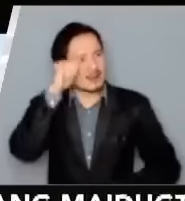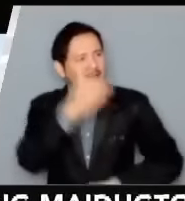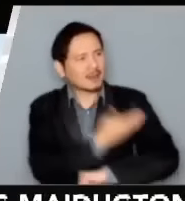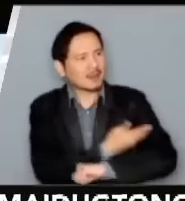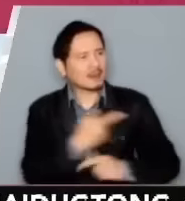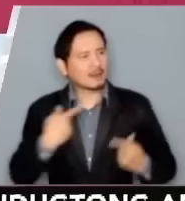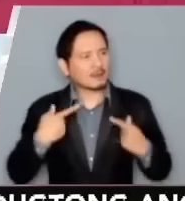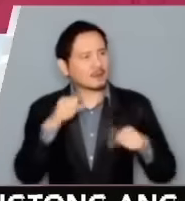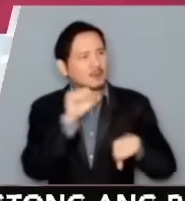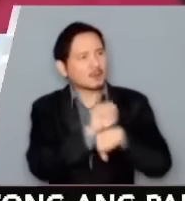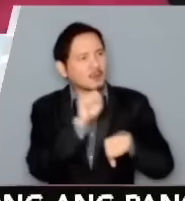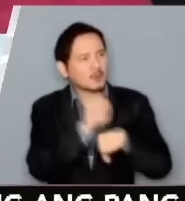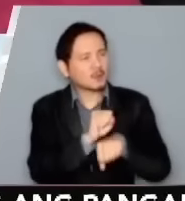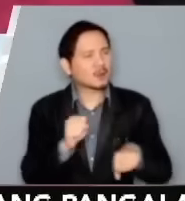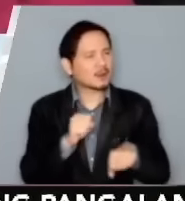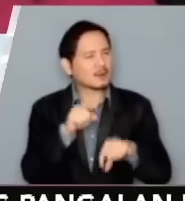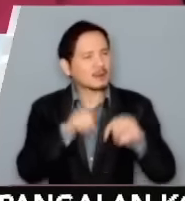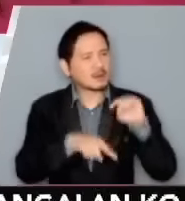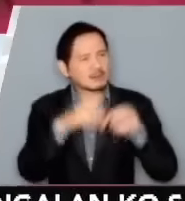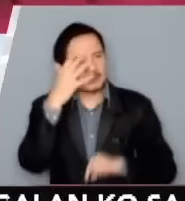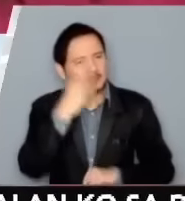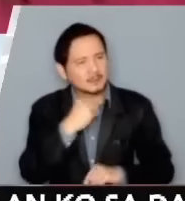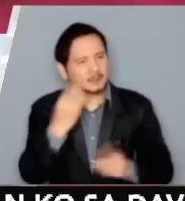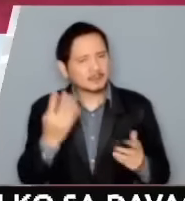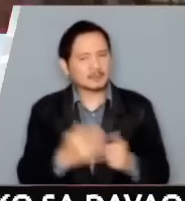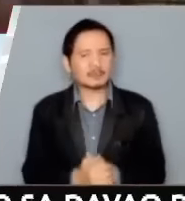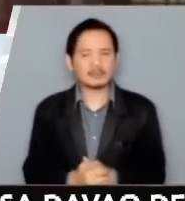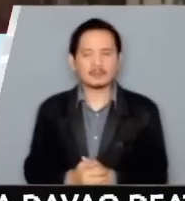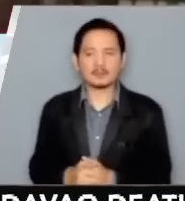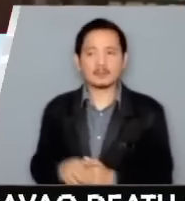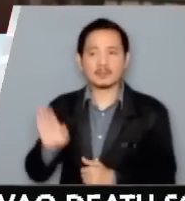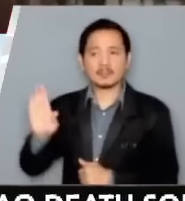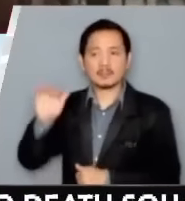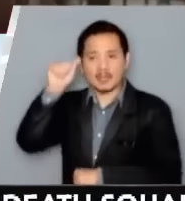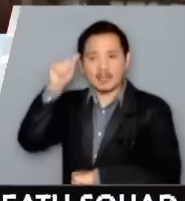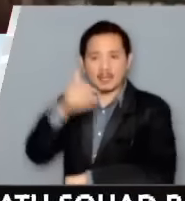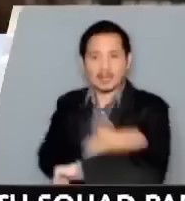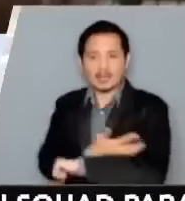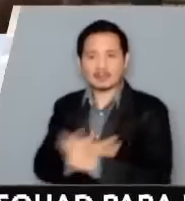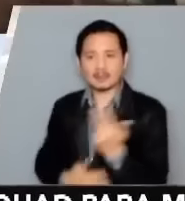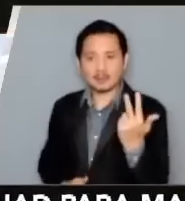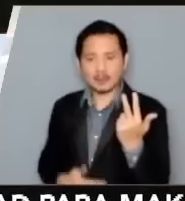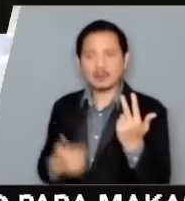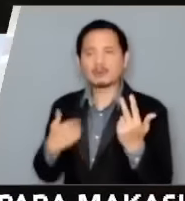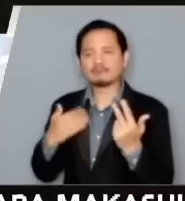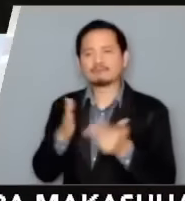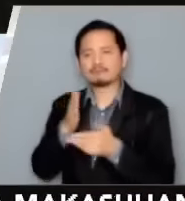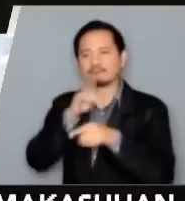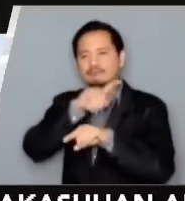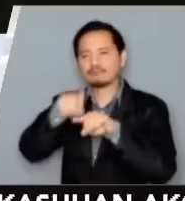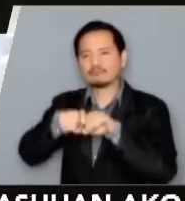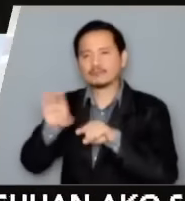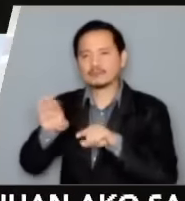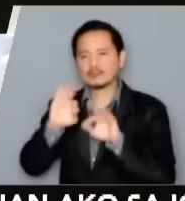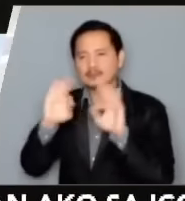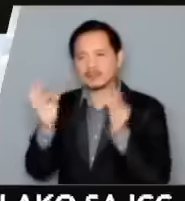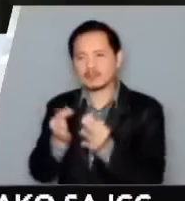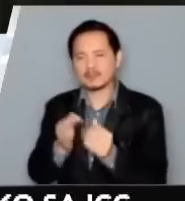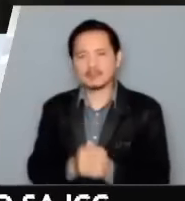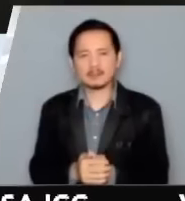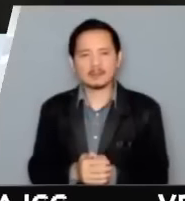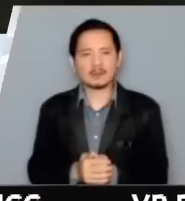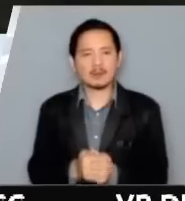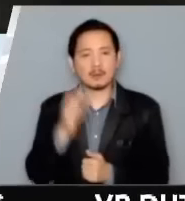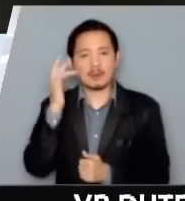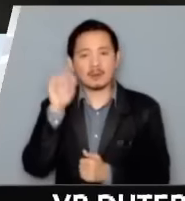Wal ang tatlong anak naman ni Heidi nakitulog sa kanilang kaanak apektado ng kawalan ng kuryente maging ang negosyo nila